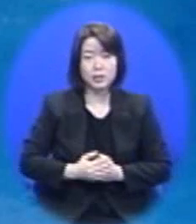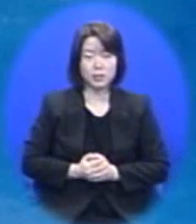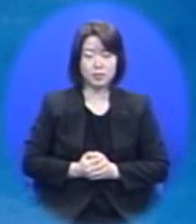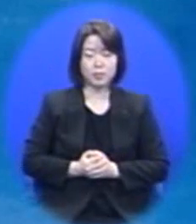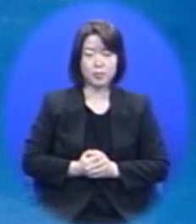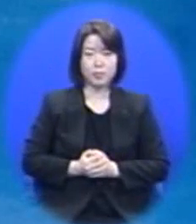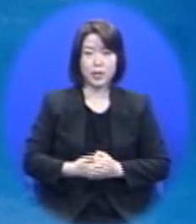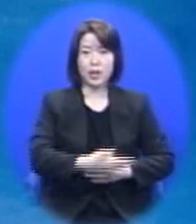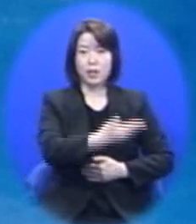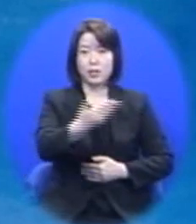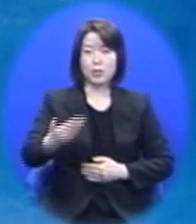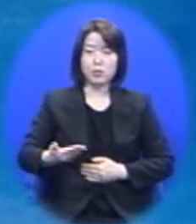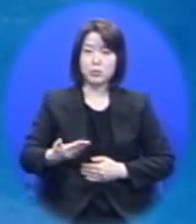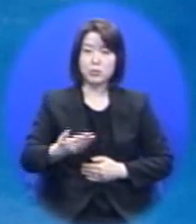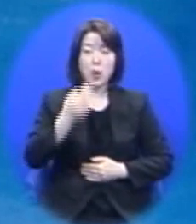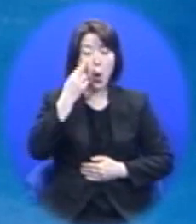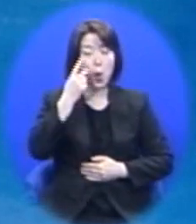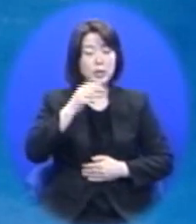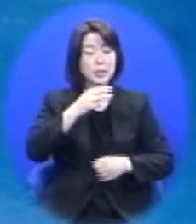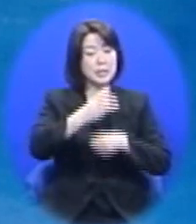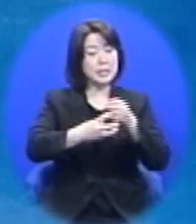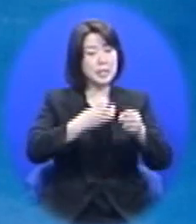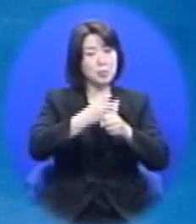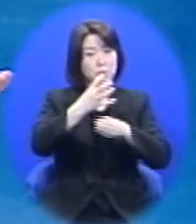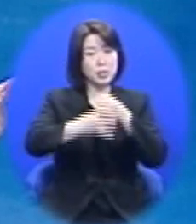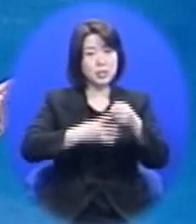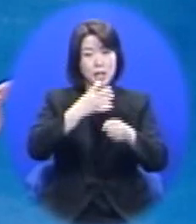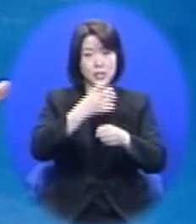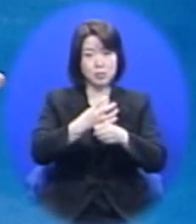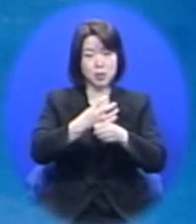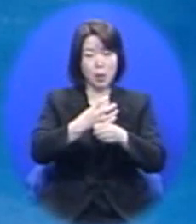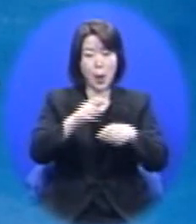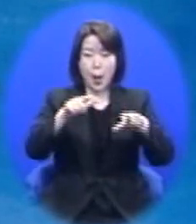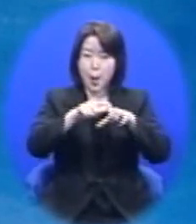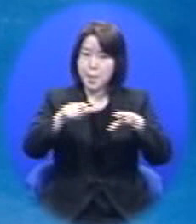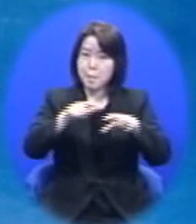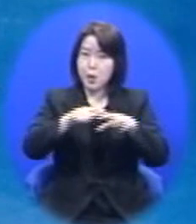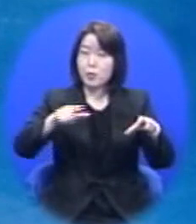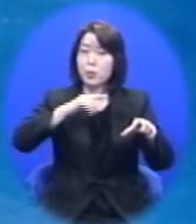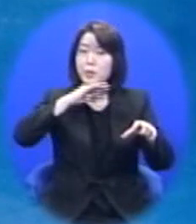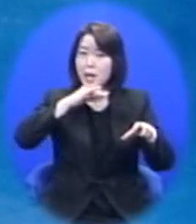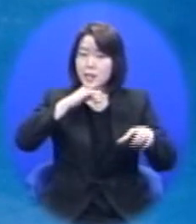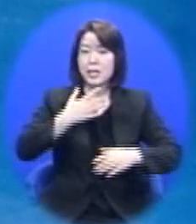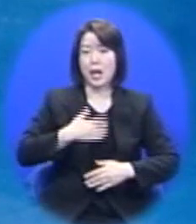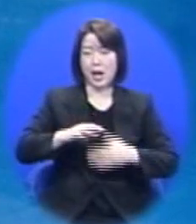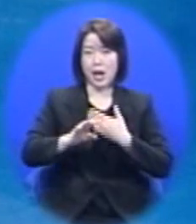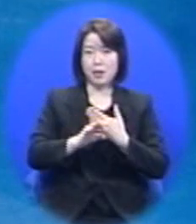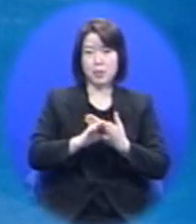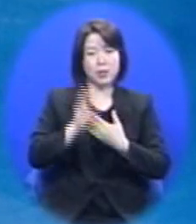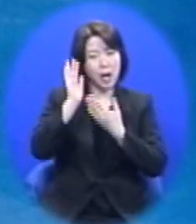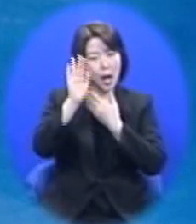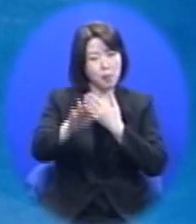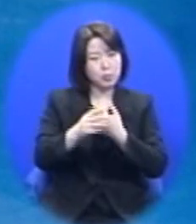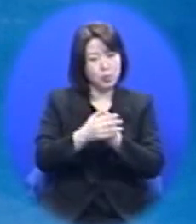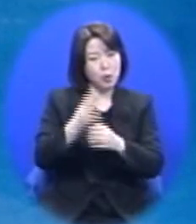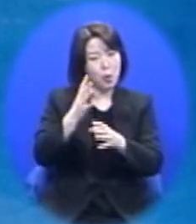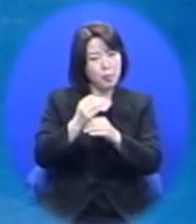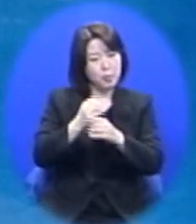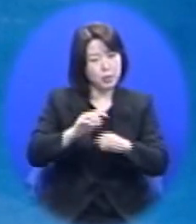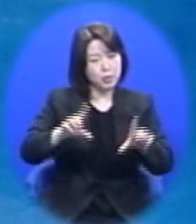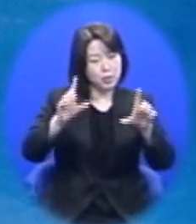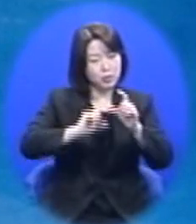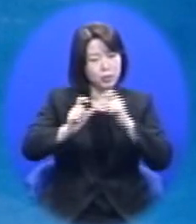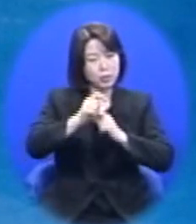여러분 혹시 한 30년, 40년 우리 한국 사람 평균 수명만 알면 대략 몇 년쯤 더살 거라는 게 나오죠.